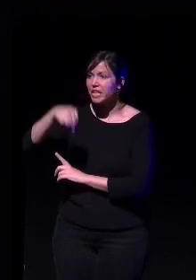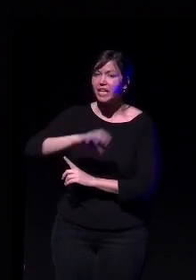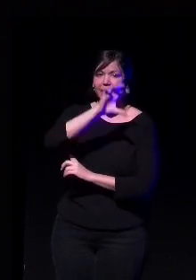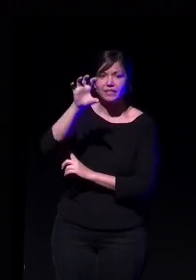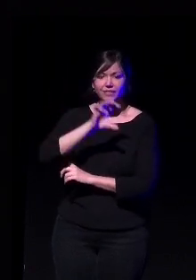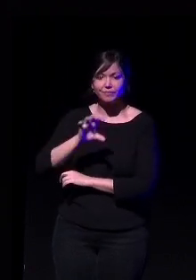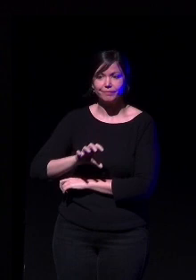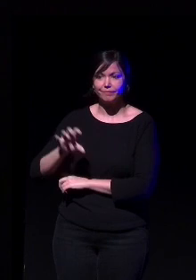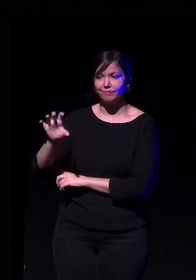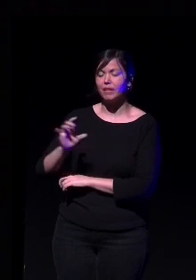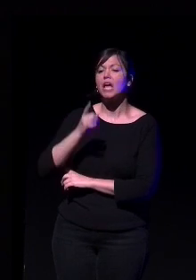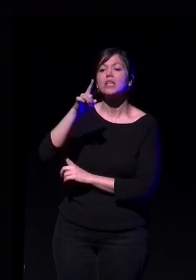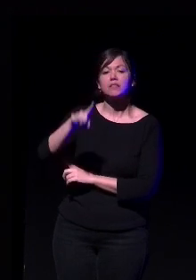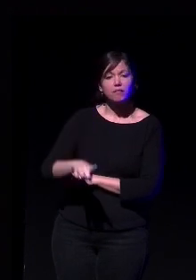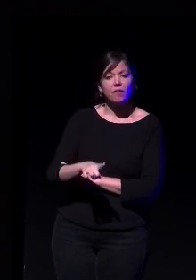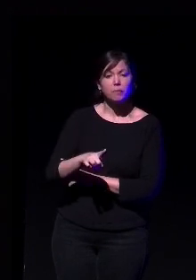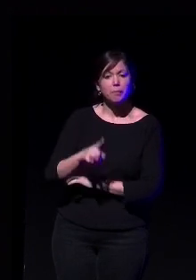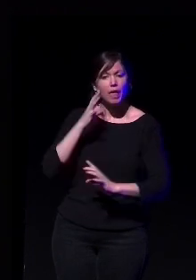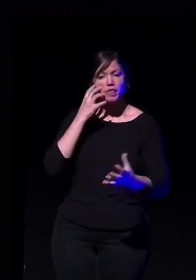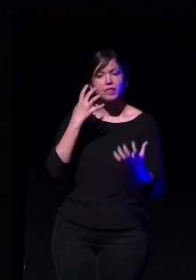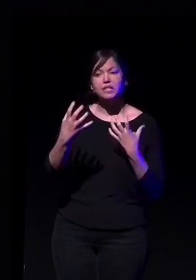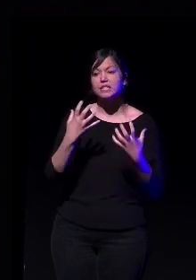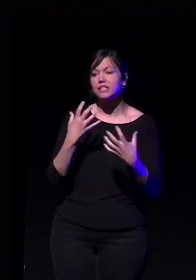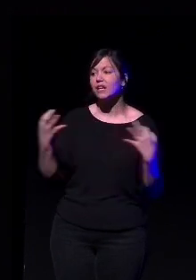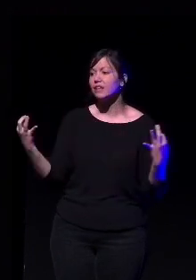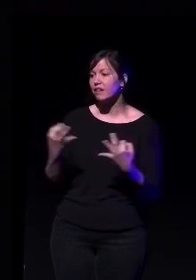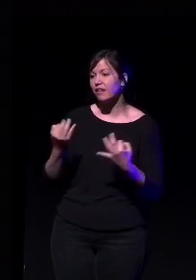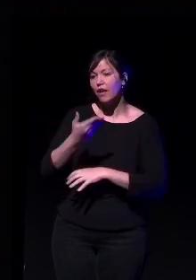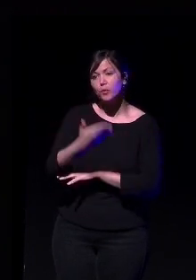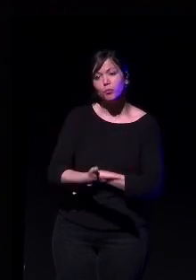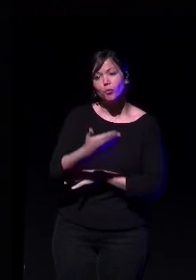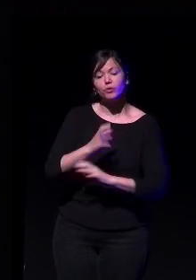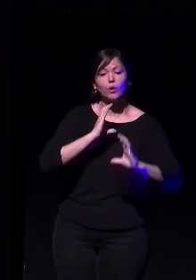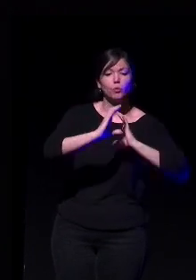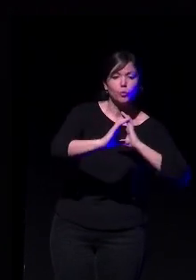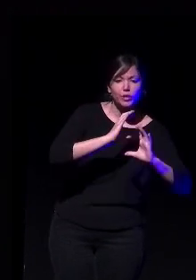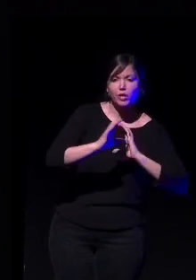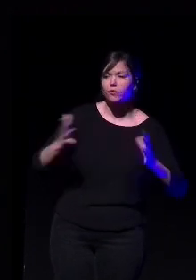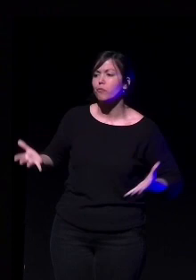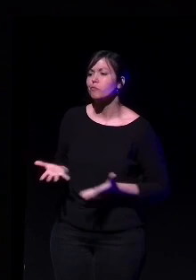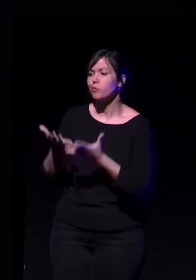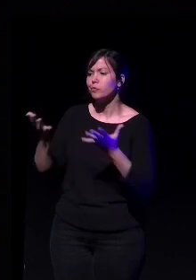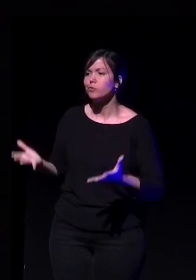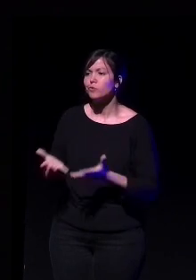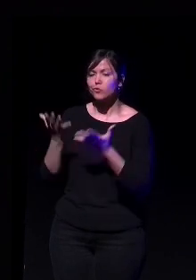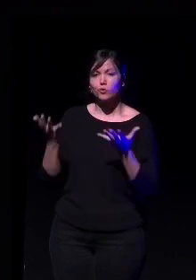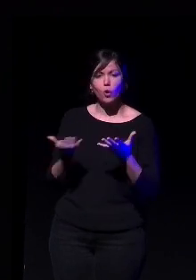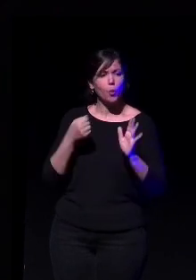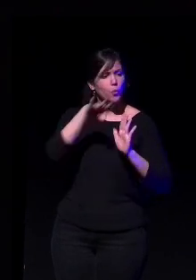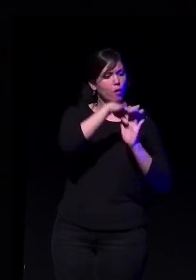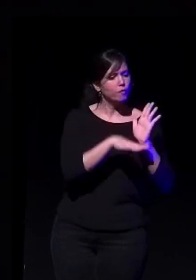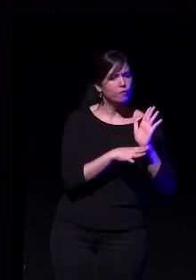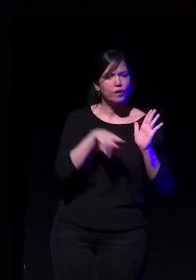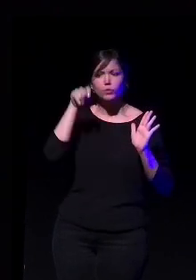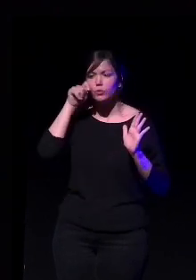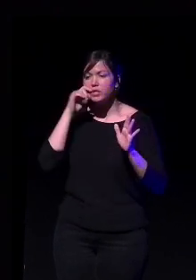comarques i també aquells que destaquen sobretot també la importància de la comunicació i la promoció sobre una oferta turística de